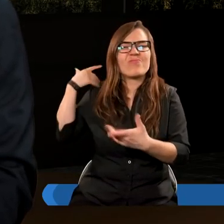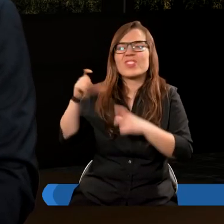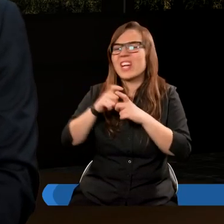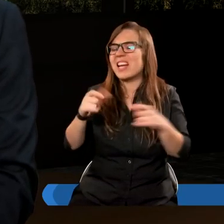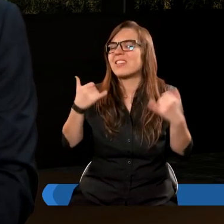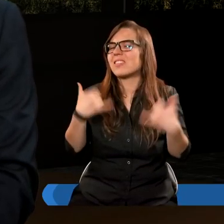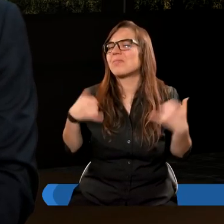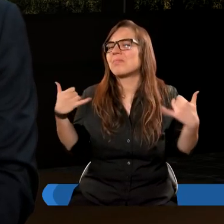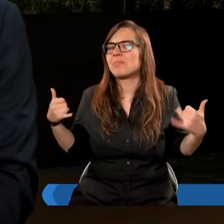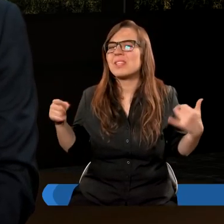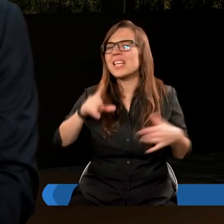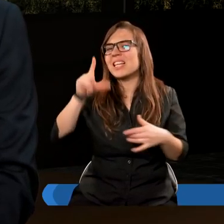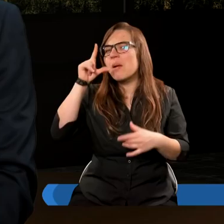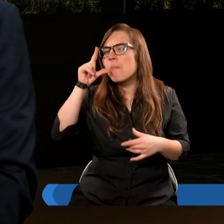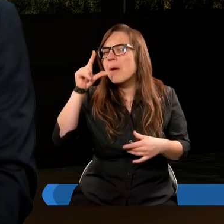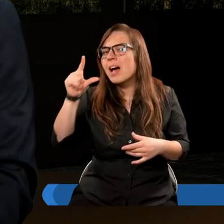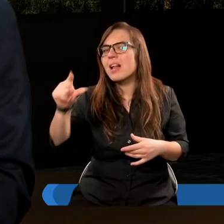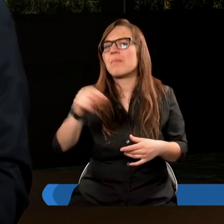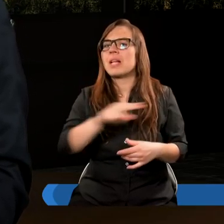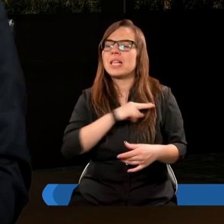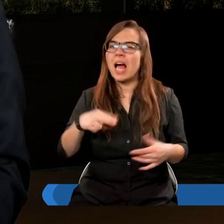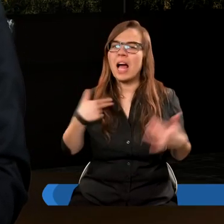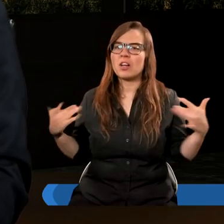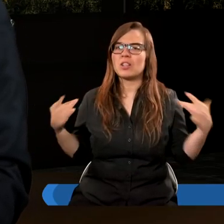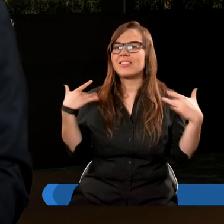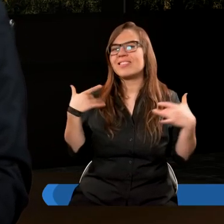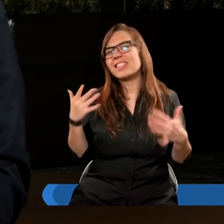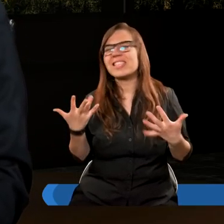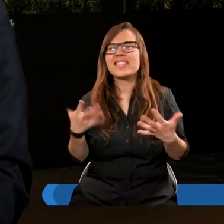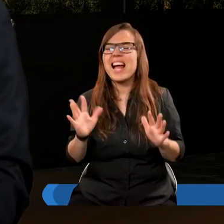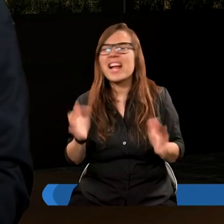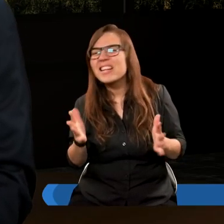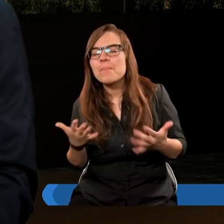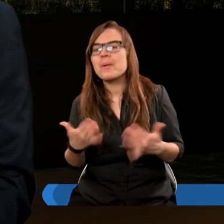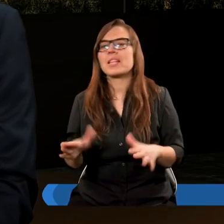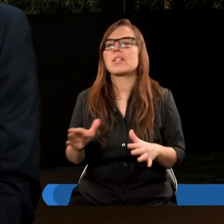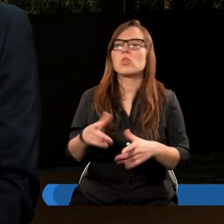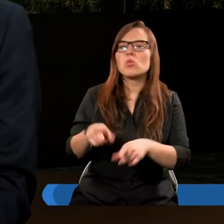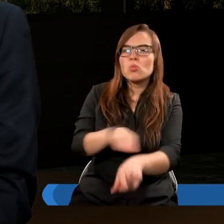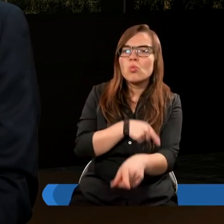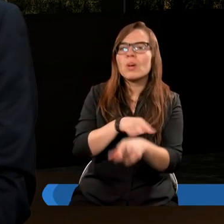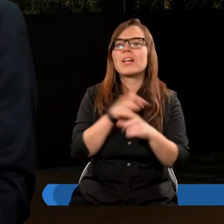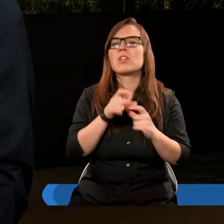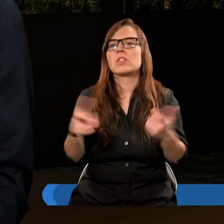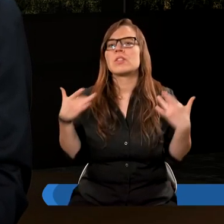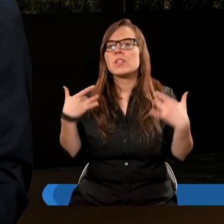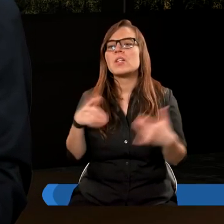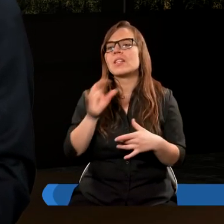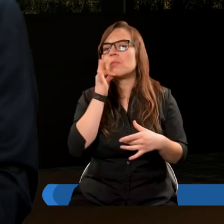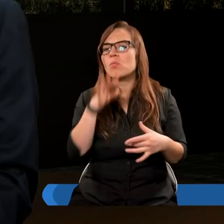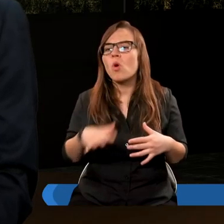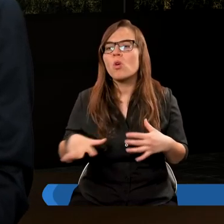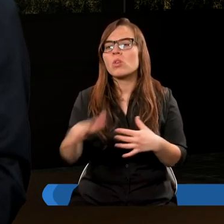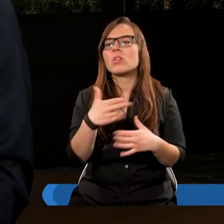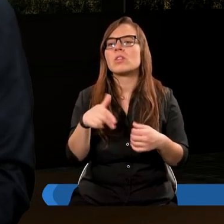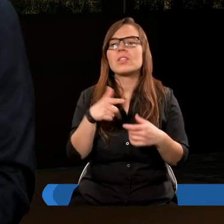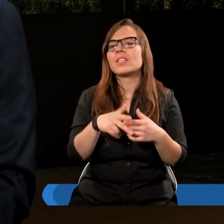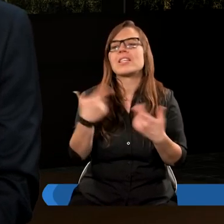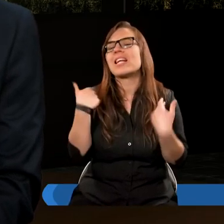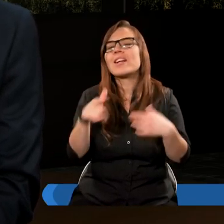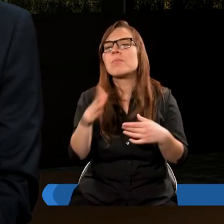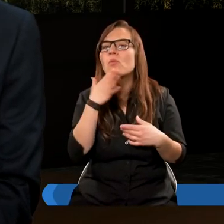w perspektywie naszego życia, niezbyt długiego. Mówiłeś na początku, że jesteśmy młodzieżą, więc co tutaj mówić o